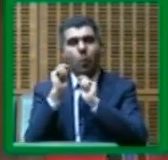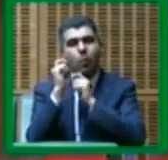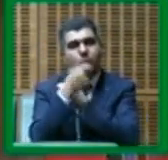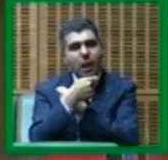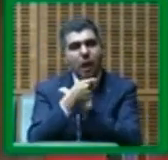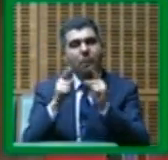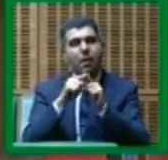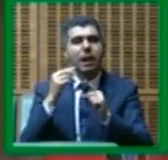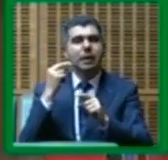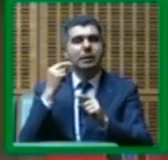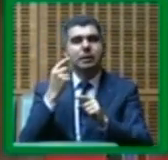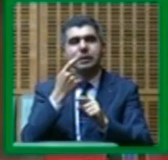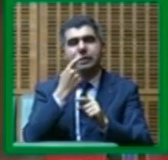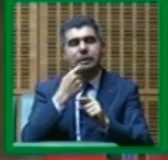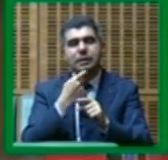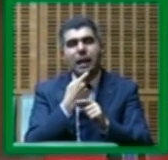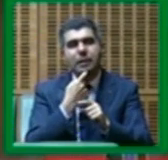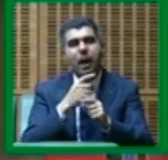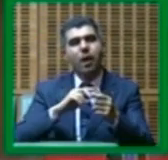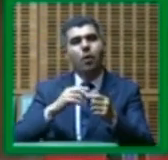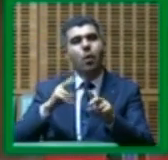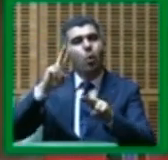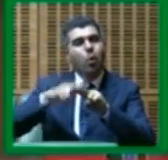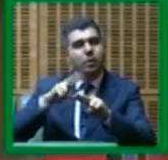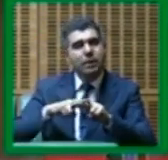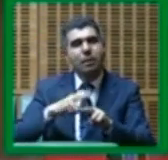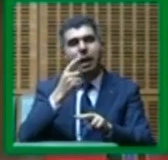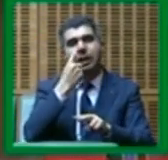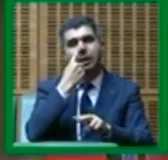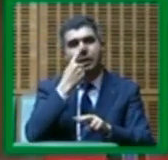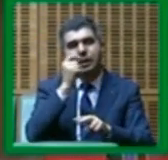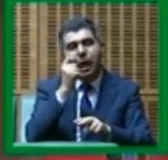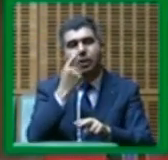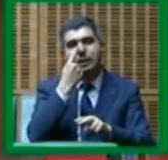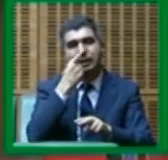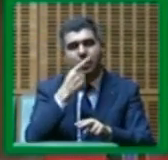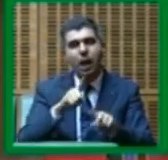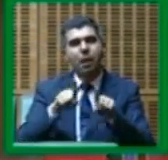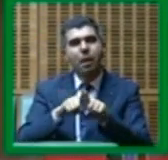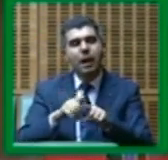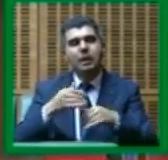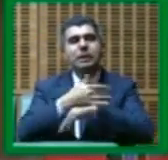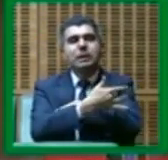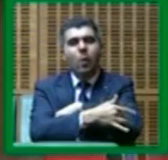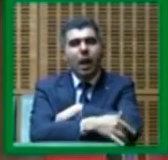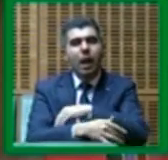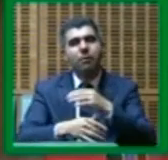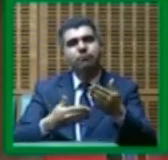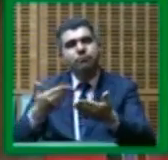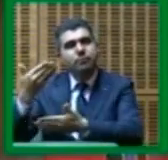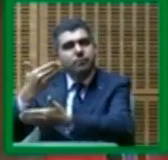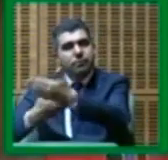الجهة ديال تازة الحسيمة ومع الجهة ديال طنجة تطوان ومع بعض المدن بحال الصويرة وغيرها، على أساس أننا